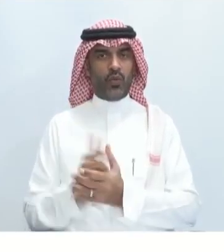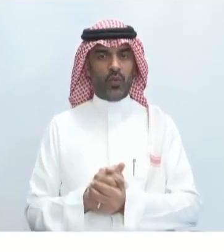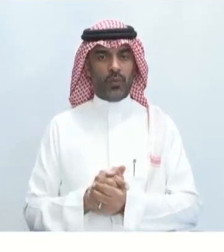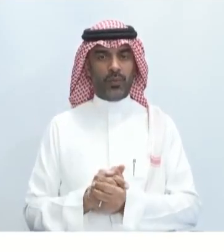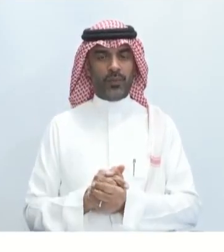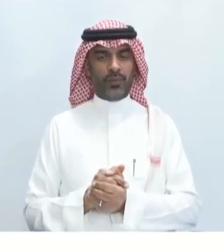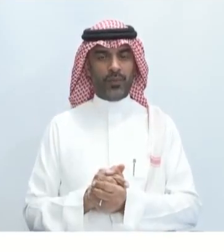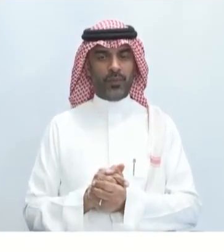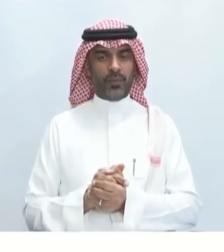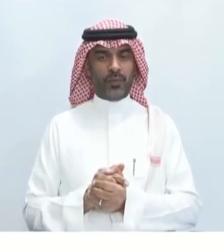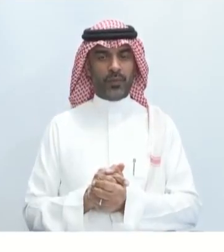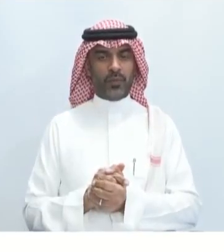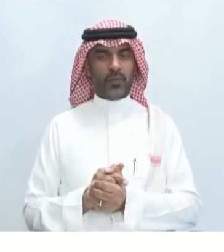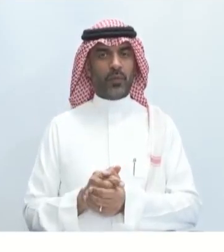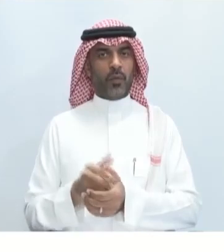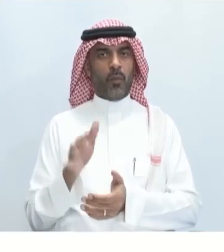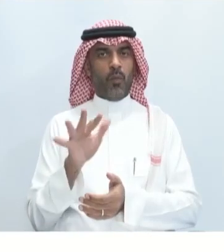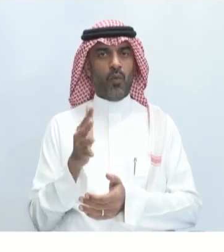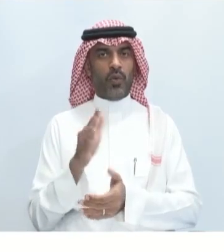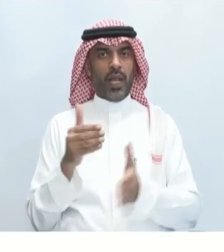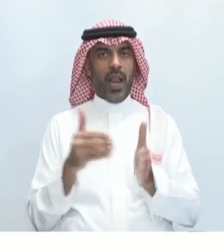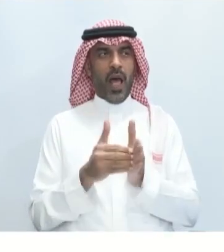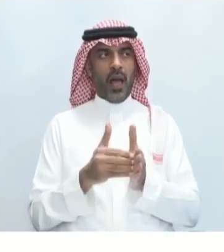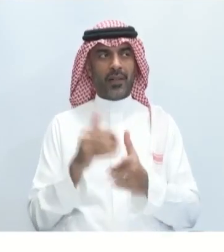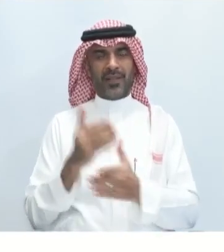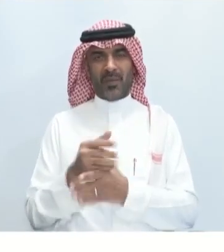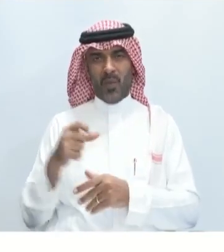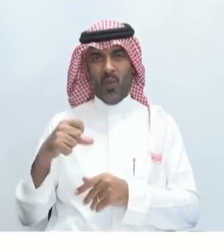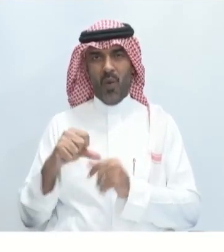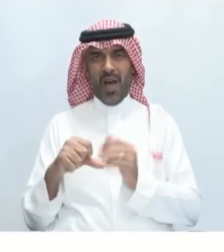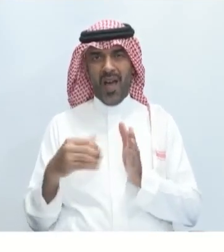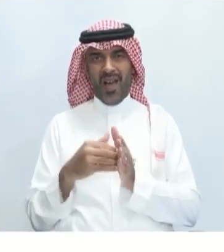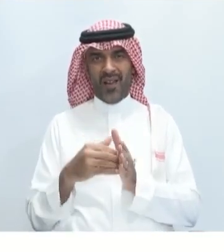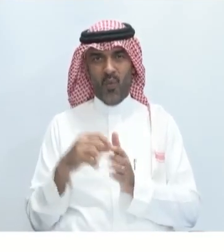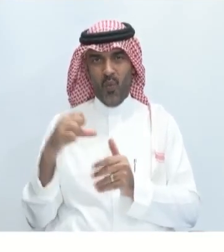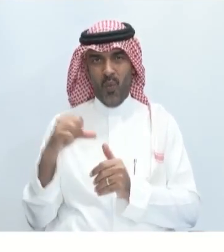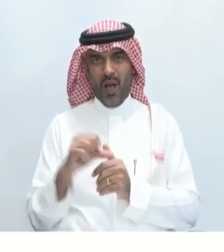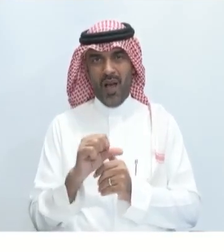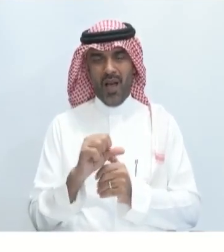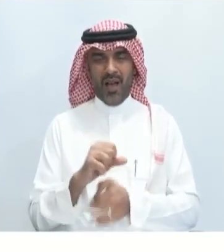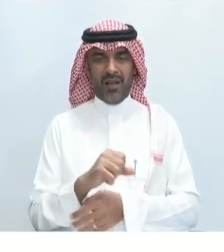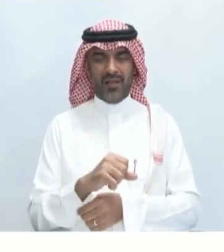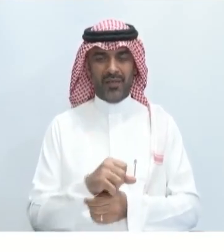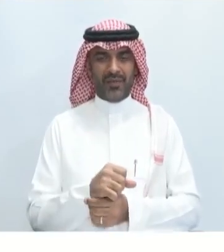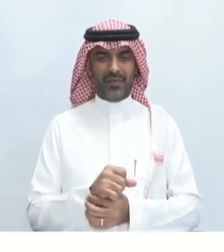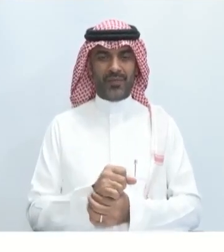ما نوعه هو معتل الاخر كذلك هو معتل باي حرف بالواو